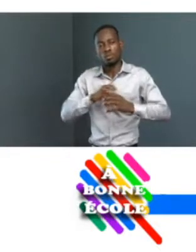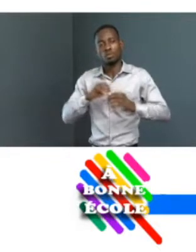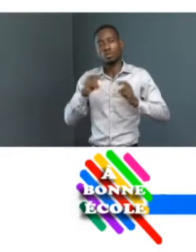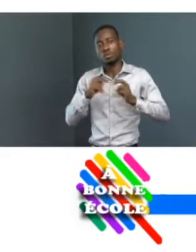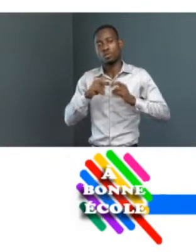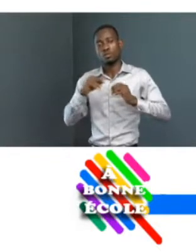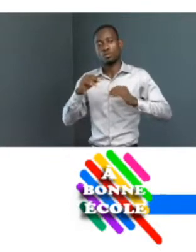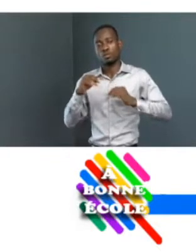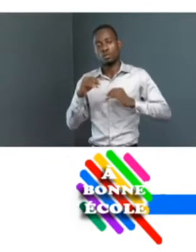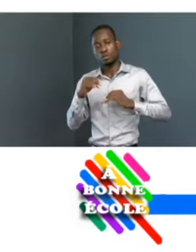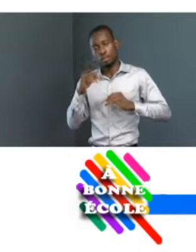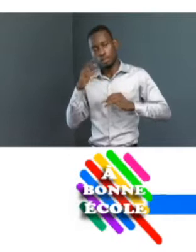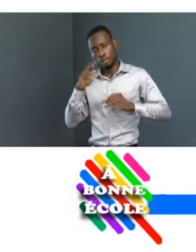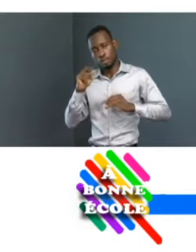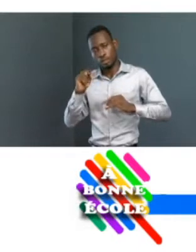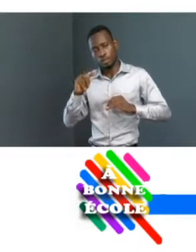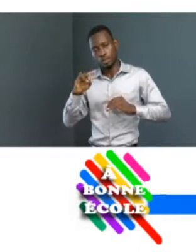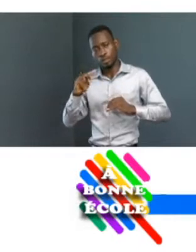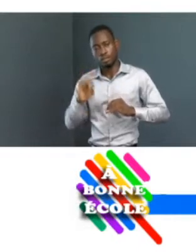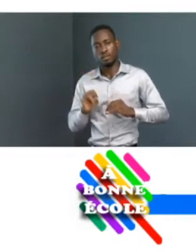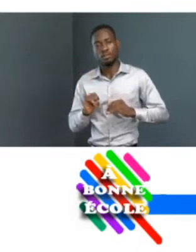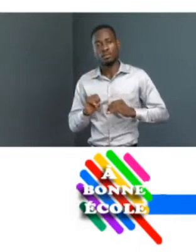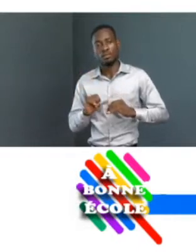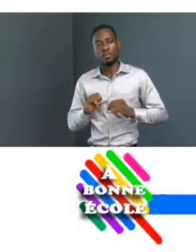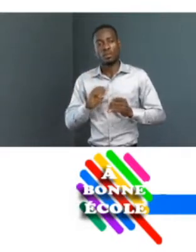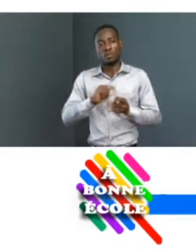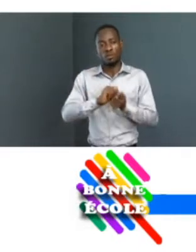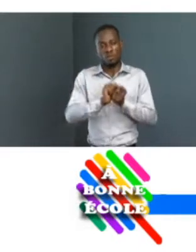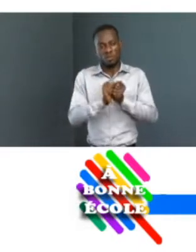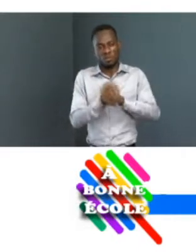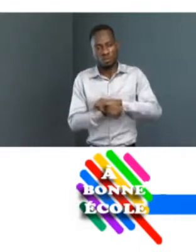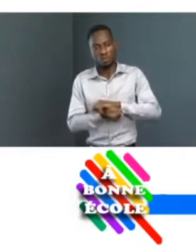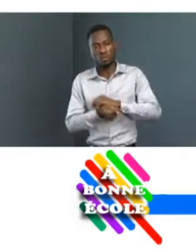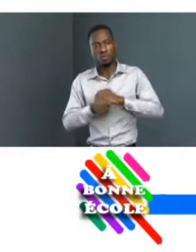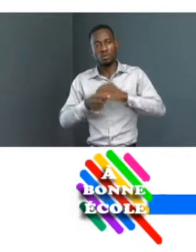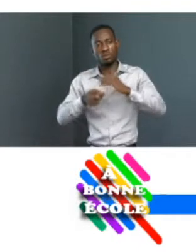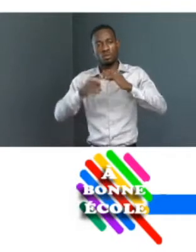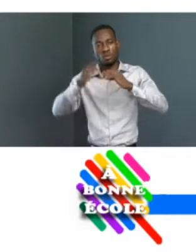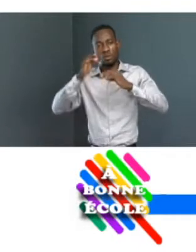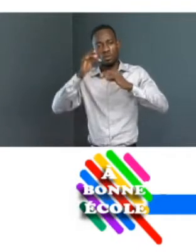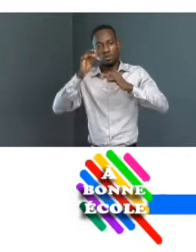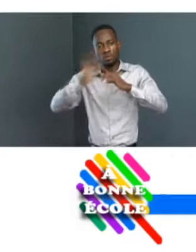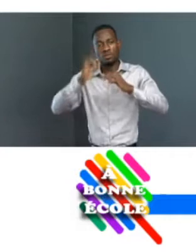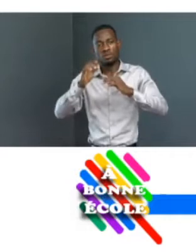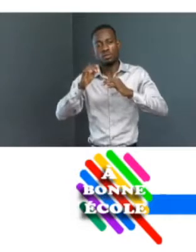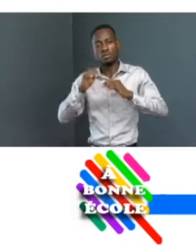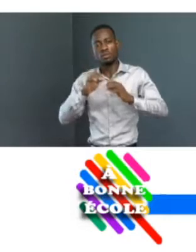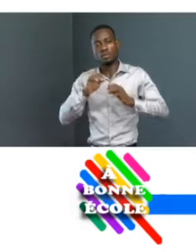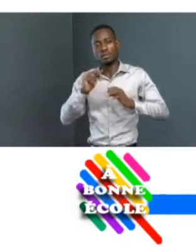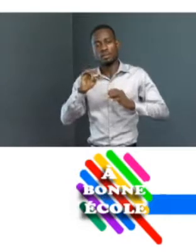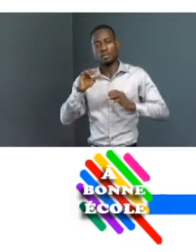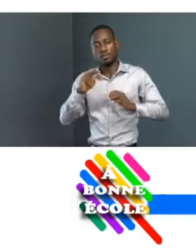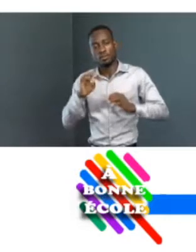dernière. Cette perturbation se traduit en un flux nerveux qui sera véhiculé par le nerf optique.